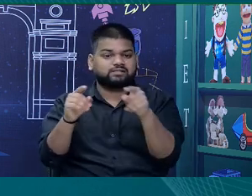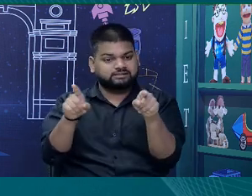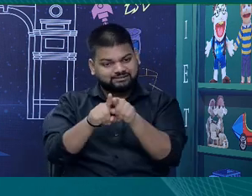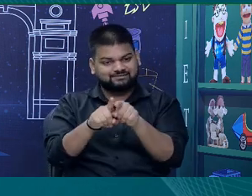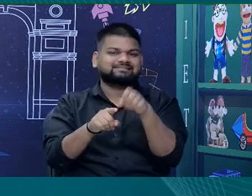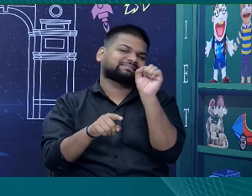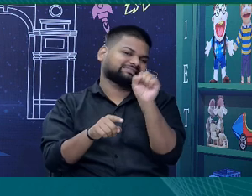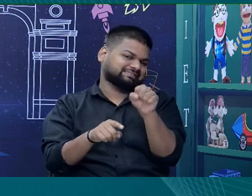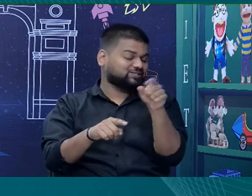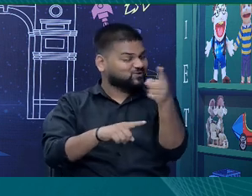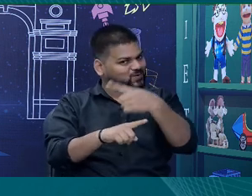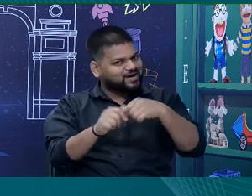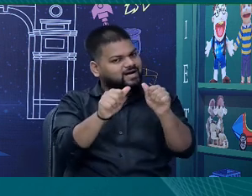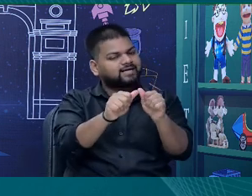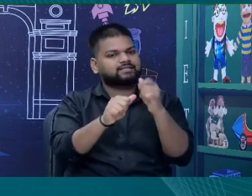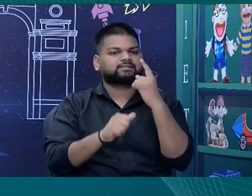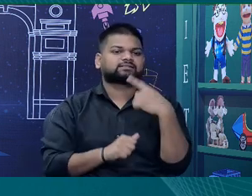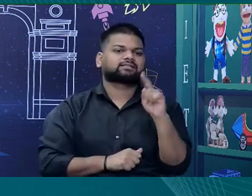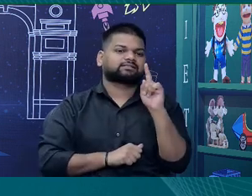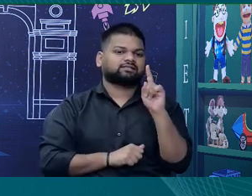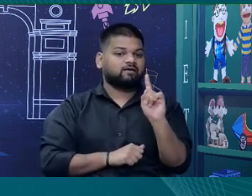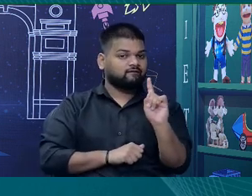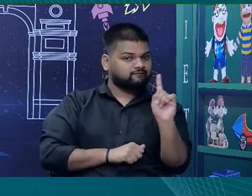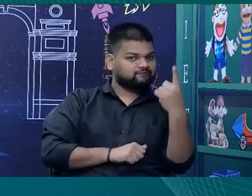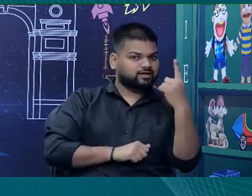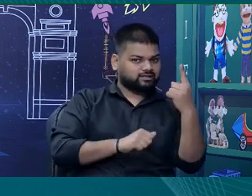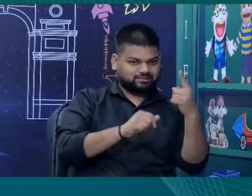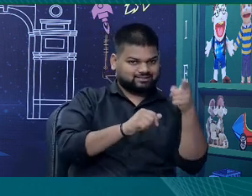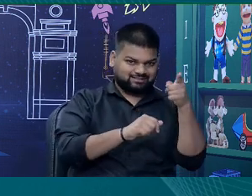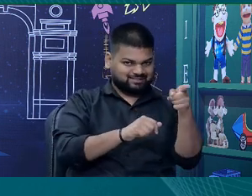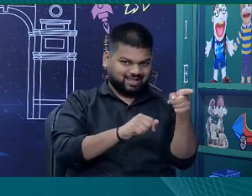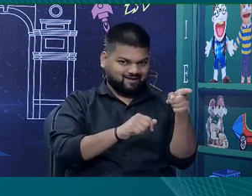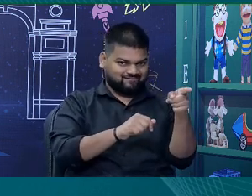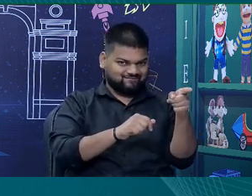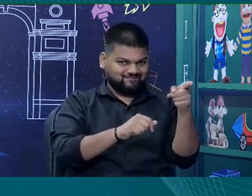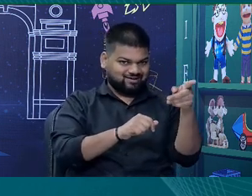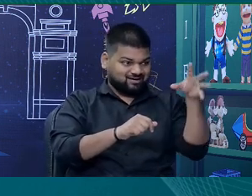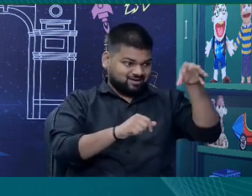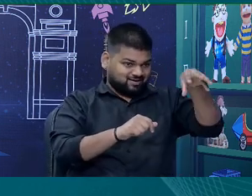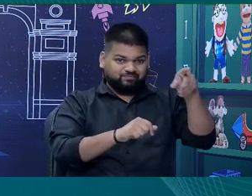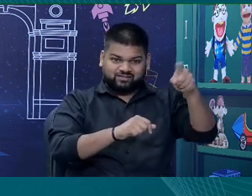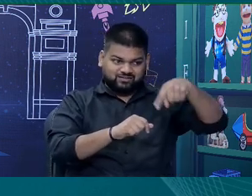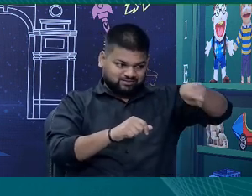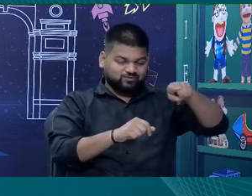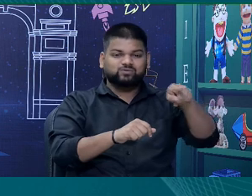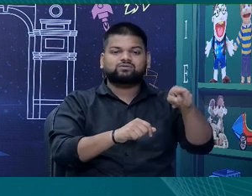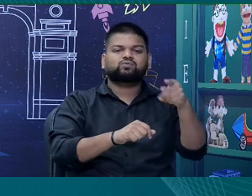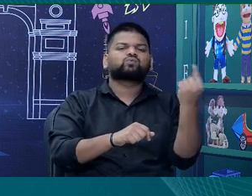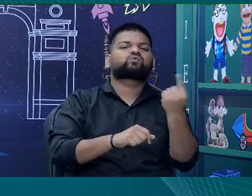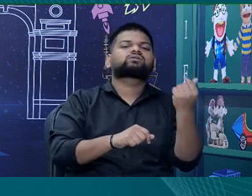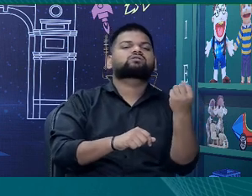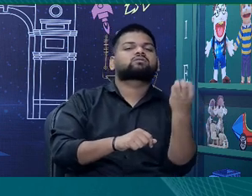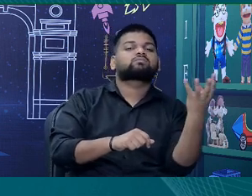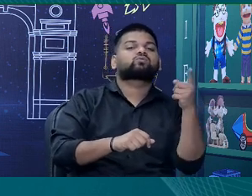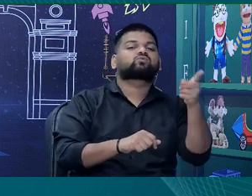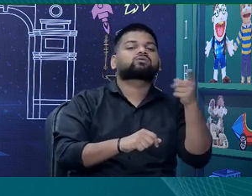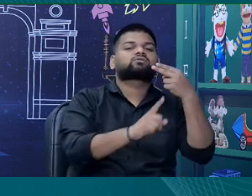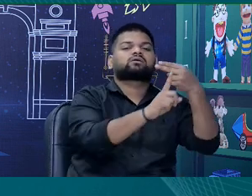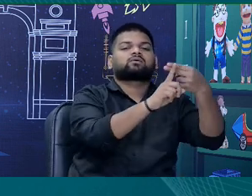आपने ठीक कहा की फर्स्ट वाला जो एक्सप्रेशन है उसमें सिर्फ हमने नंबर्स का उसे किया है जिसको हम कांस्टेंस कहते हैं